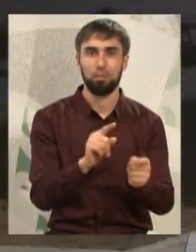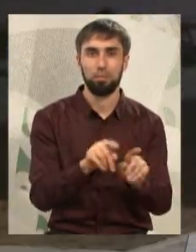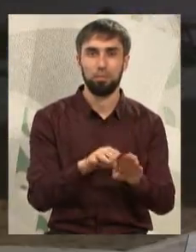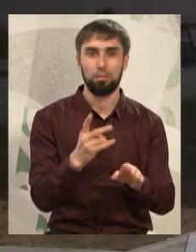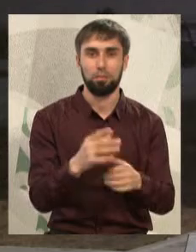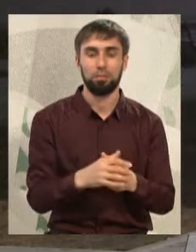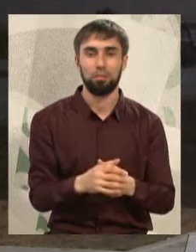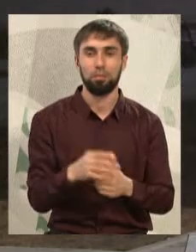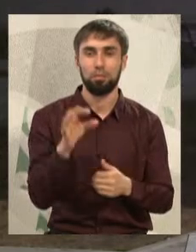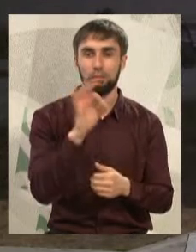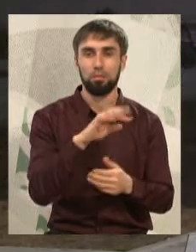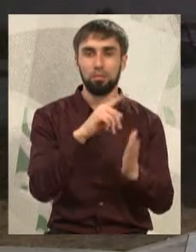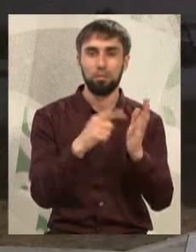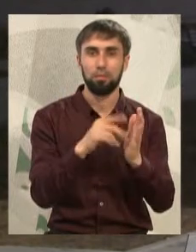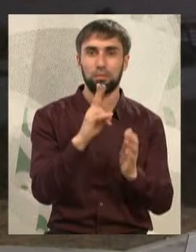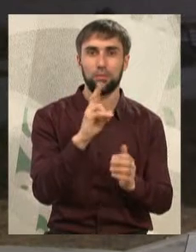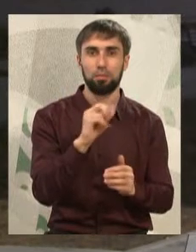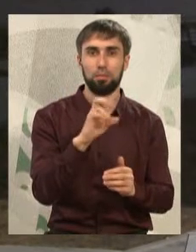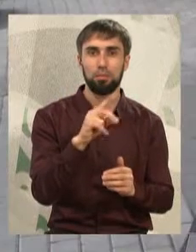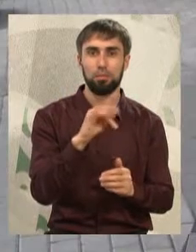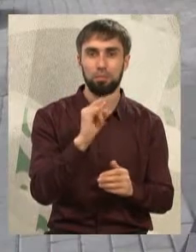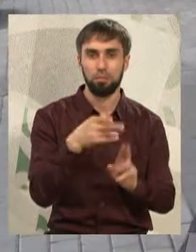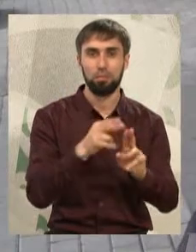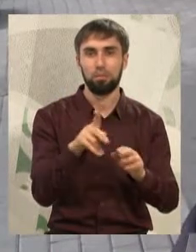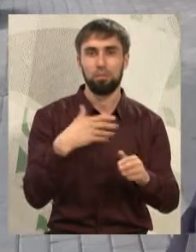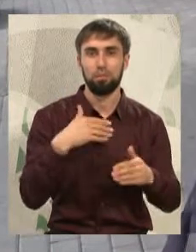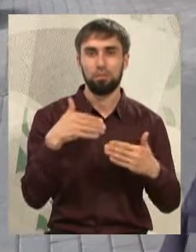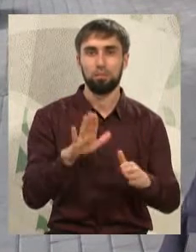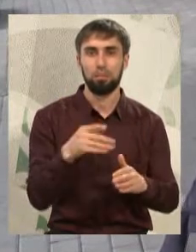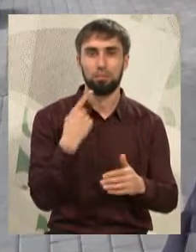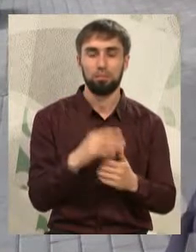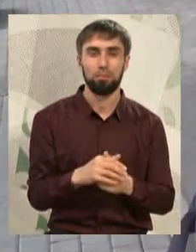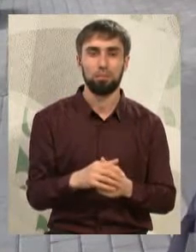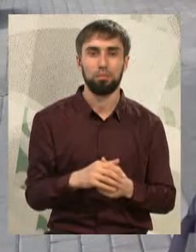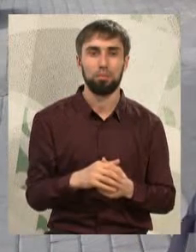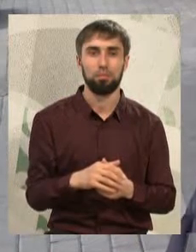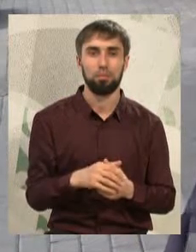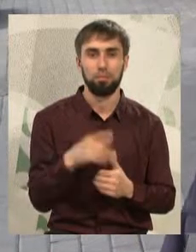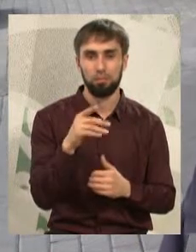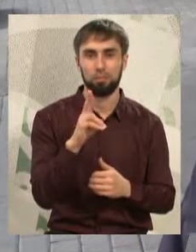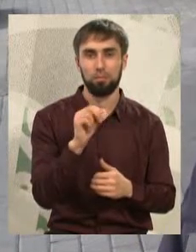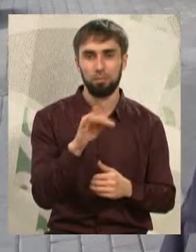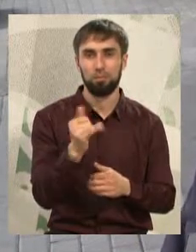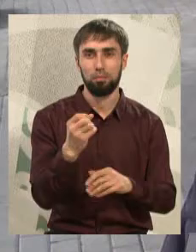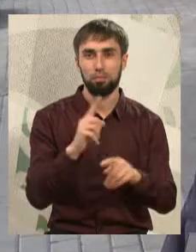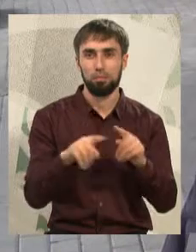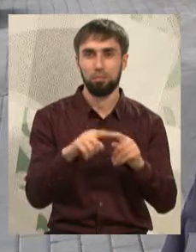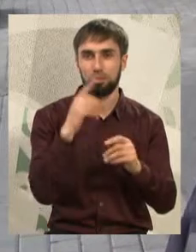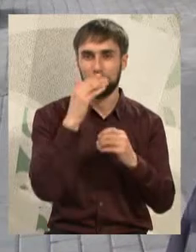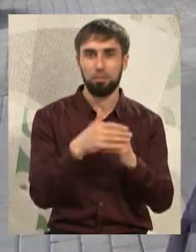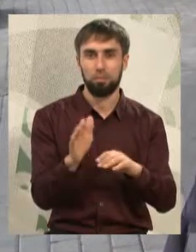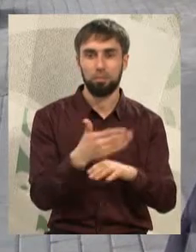А вопрос канализации администрация заверила, что решит. Канализация убрана или как? Убрана, почти убрана, но мы